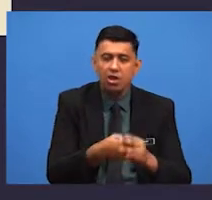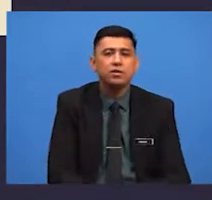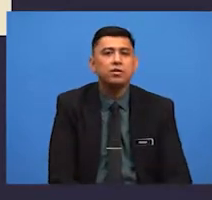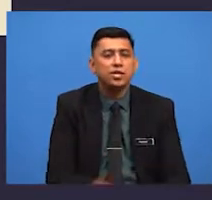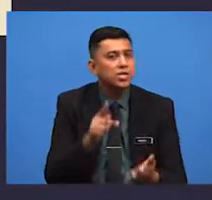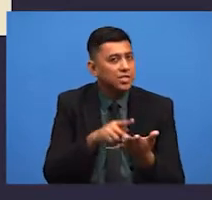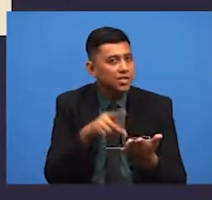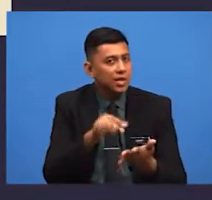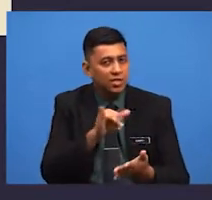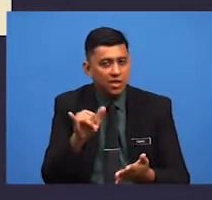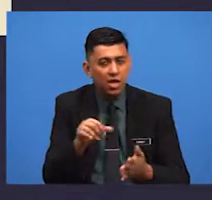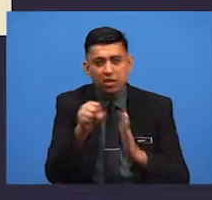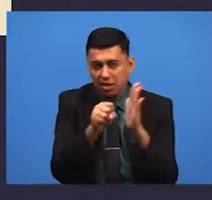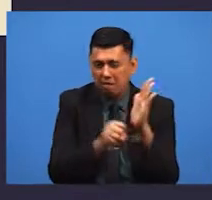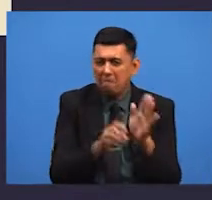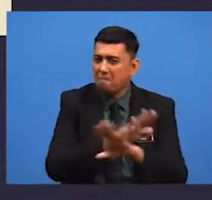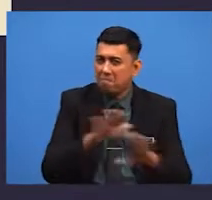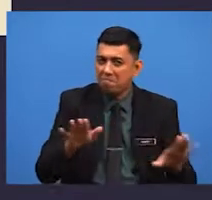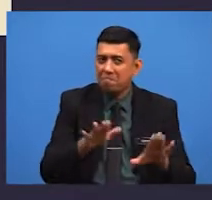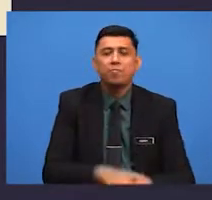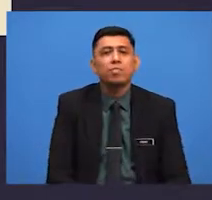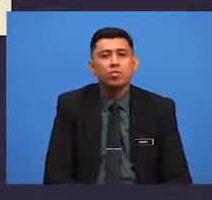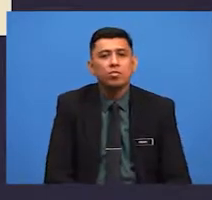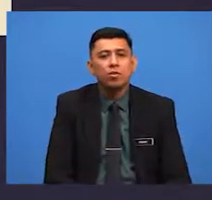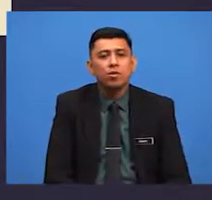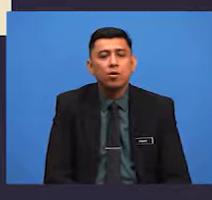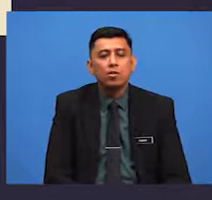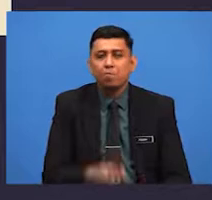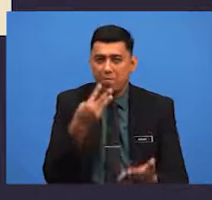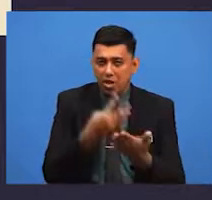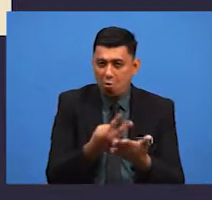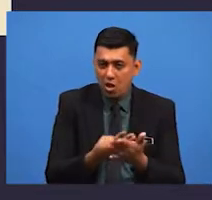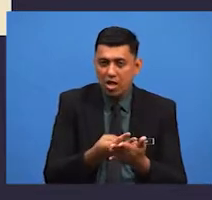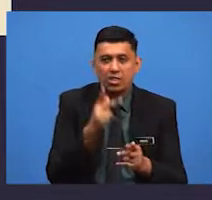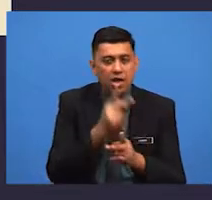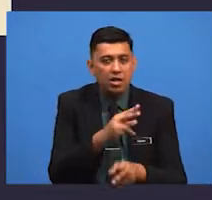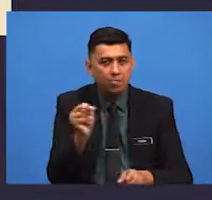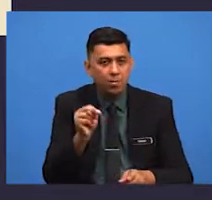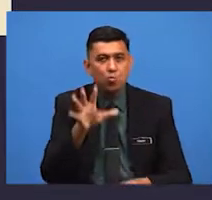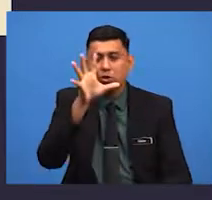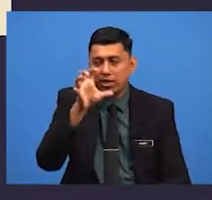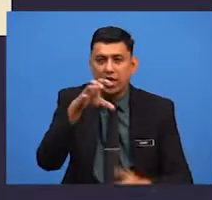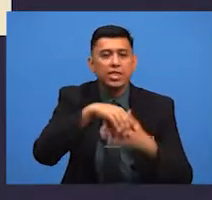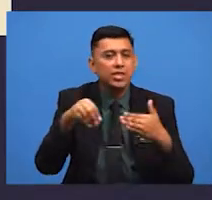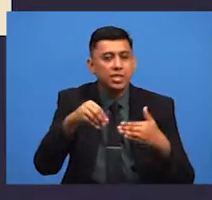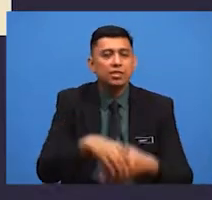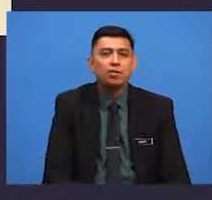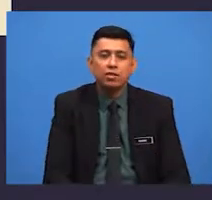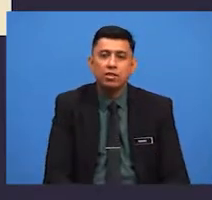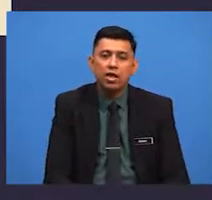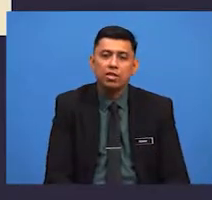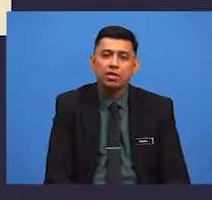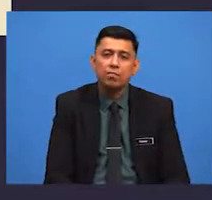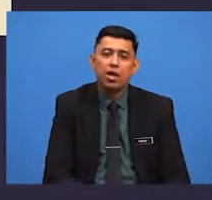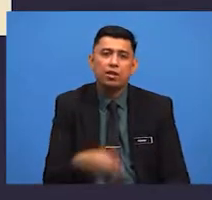berulang. Sekiranya syarat adalah tidak, iaitu wang simpanan adalah